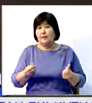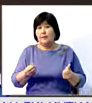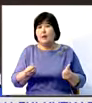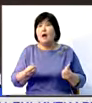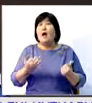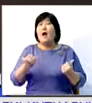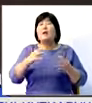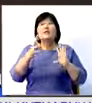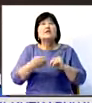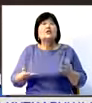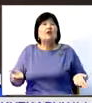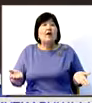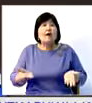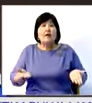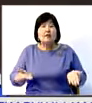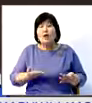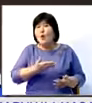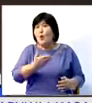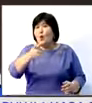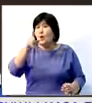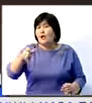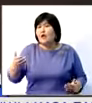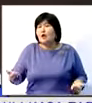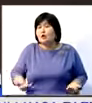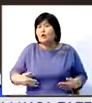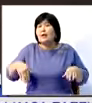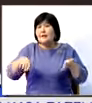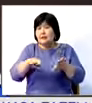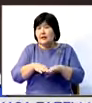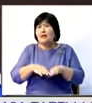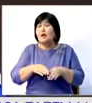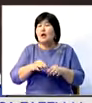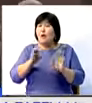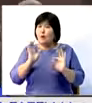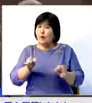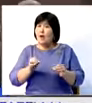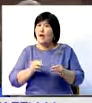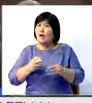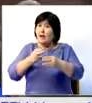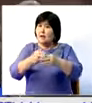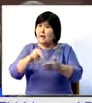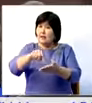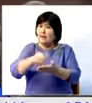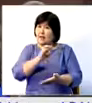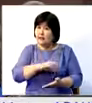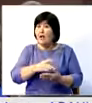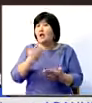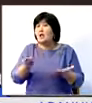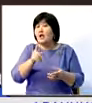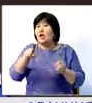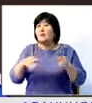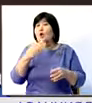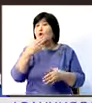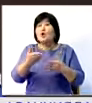Ал нәтиже қандай? Ол адамдардың тұрмыс деңгейіне оң әсер етті ме? Неліктен кейбір жерлерде